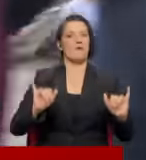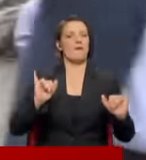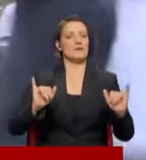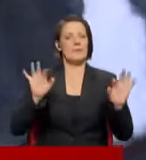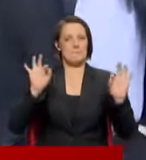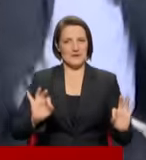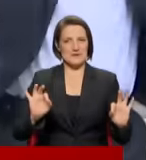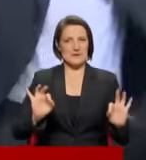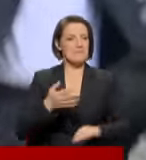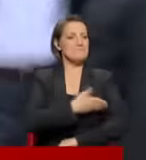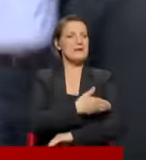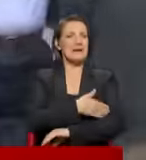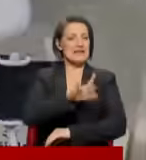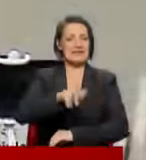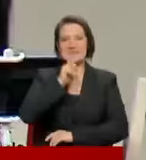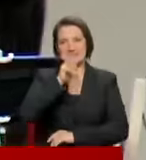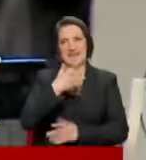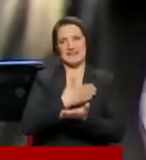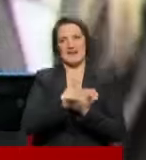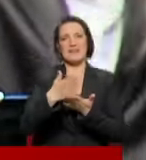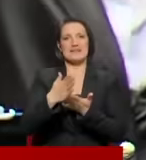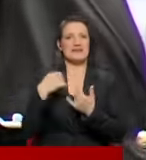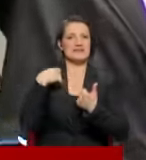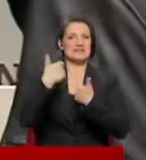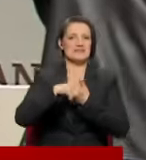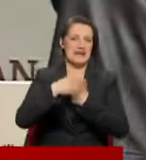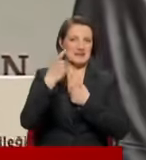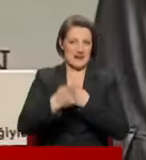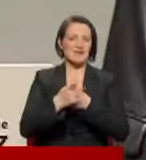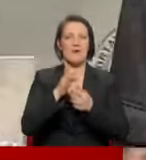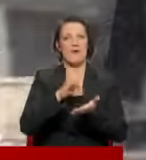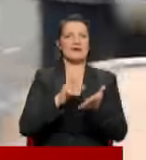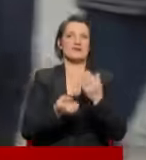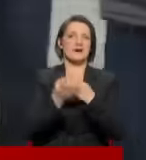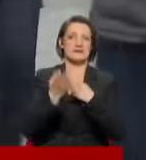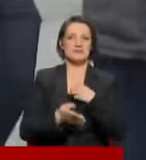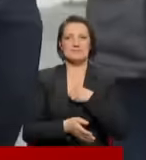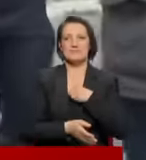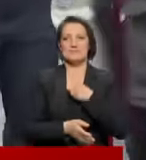başladı. Hemşerilerine seslenerek devam etti. Bir kez daha iddiasını koydu ortaya.